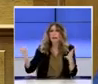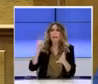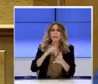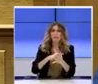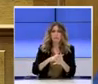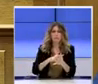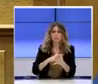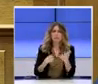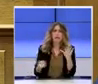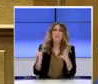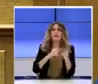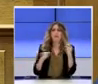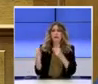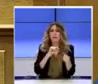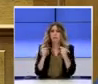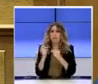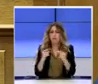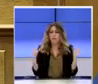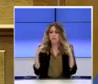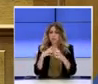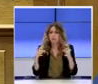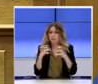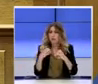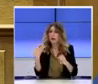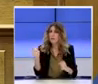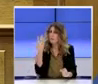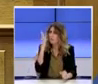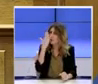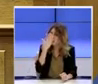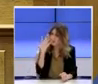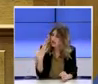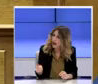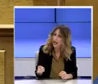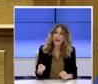υπάρχει πλεώνασμα επικοινωνίας, ακόμα και προπαγάνδας.